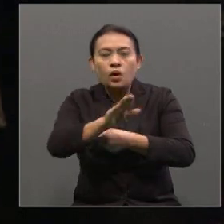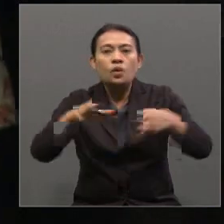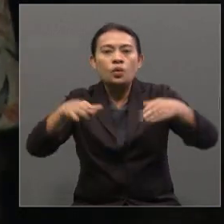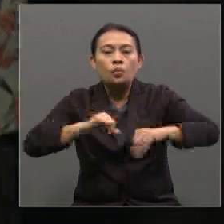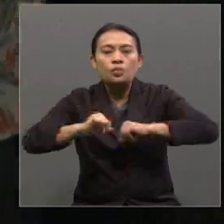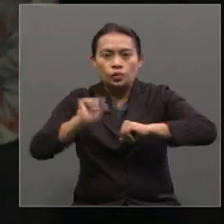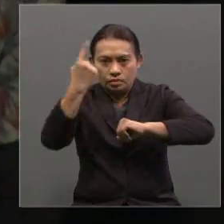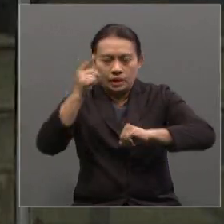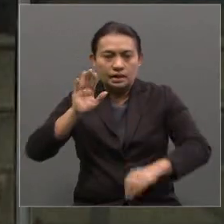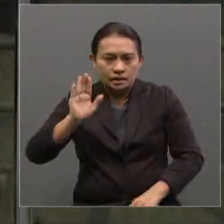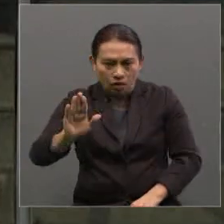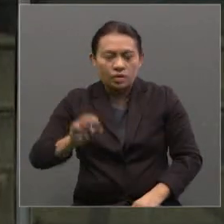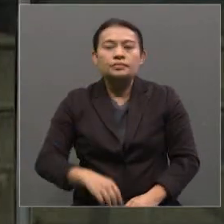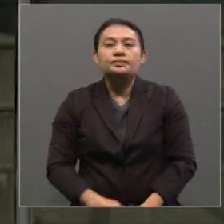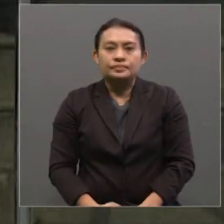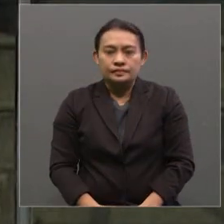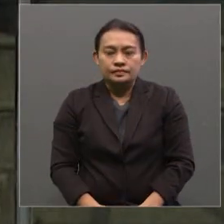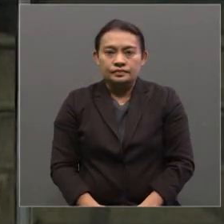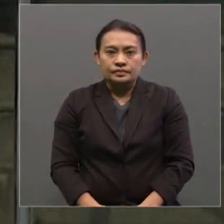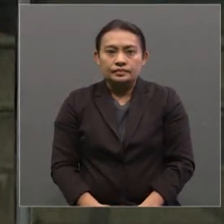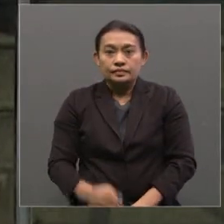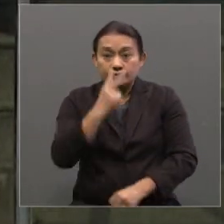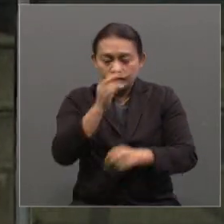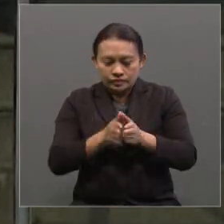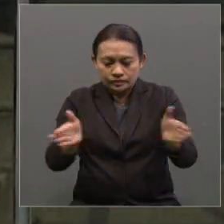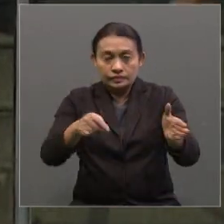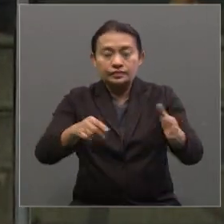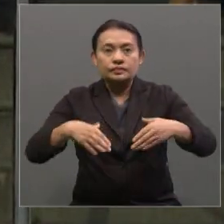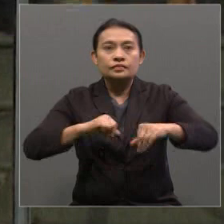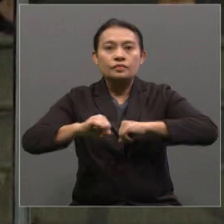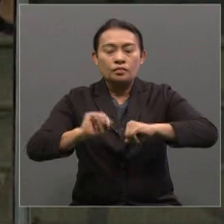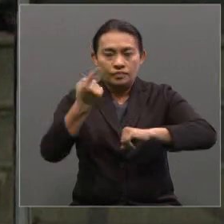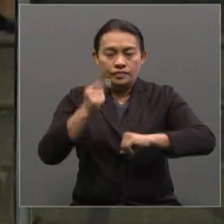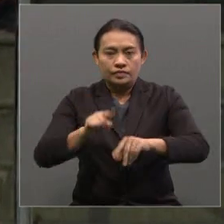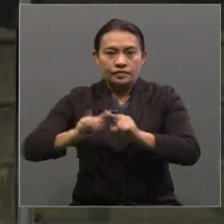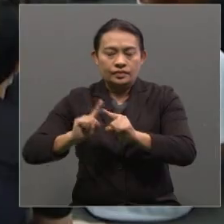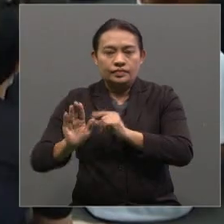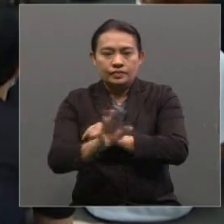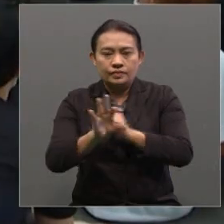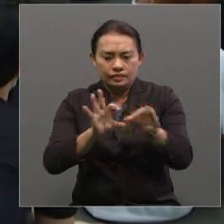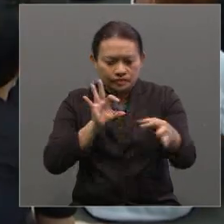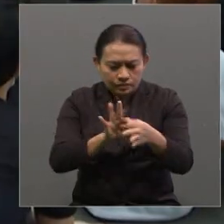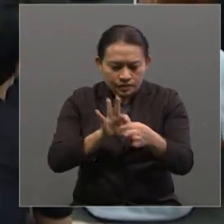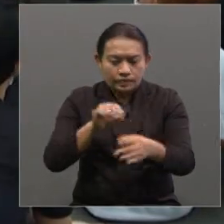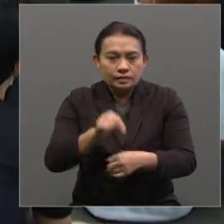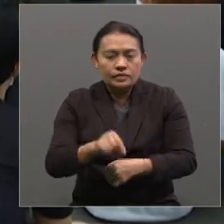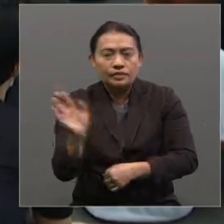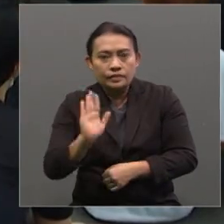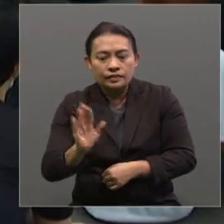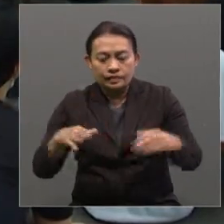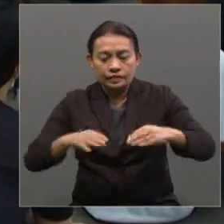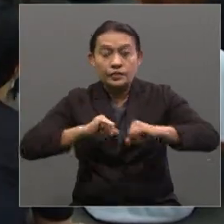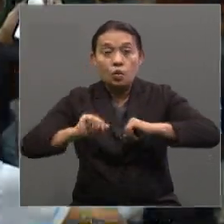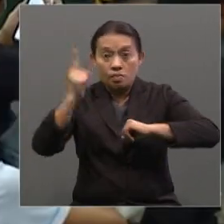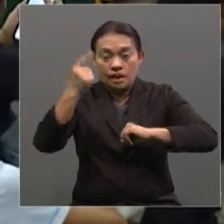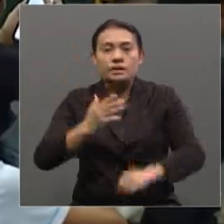นรุ่นใหม่นะครับเพราะนั้นในภาพรวมเนี่ยนะครับคนรุ่นใหม่เนี่ยนะครับไม่ใช่แค่เป็นส่วนประกอบนะครับ ครับ คนรุ่นใหม่ส